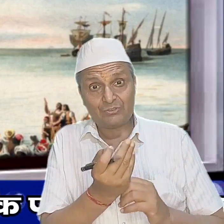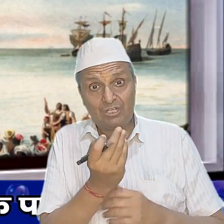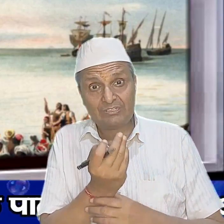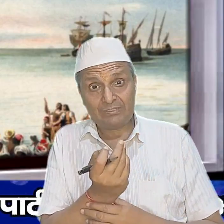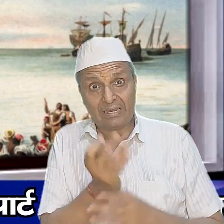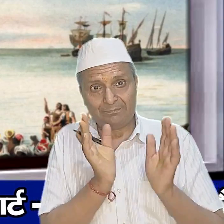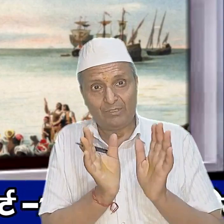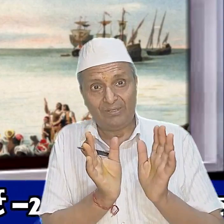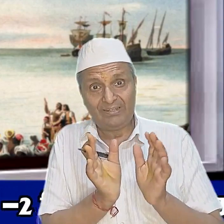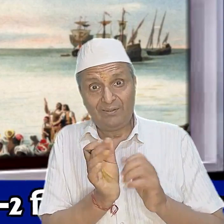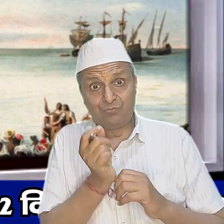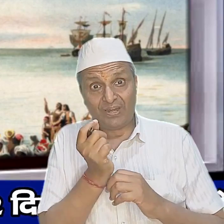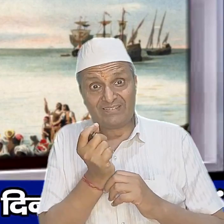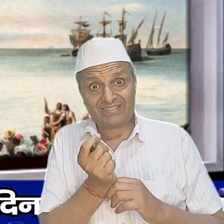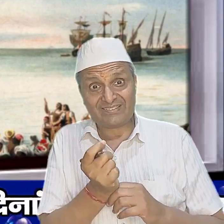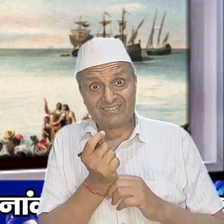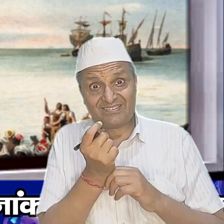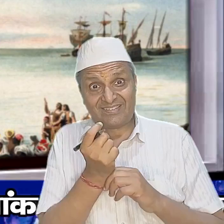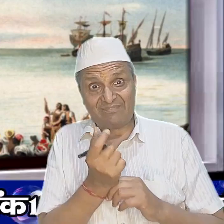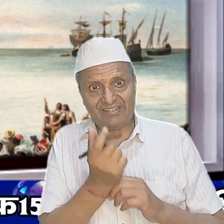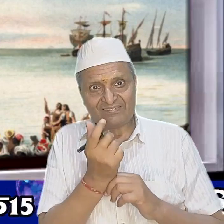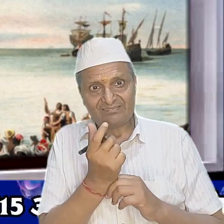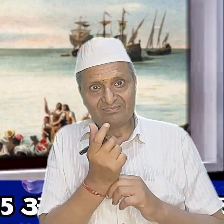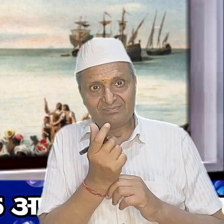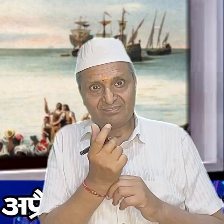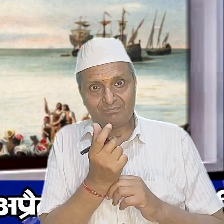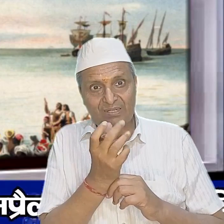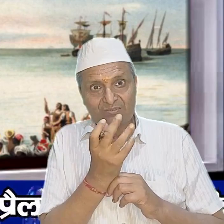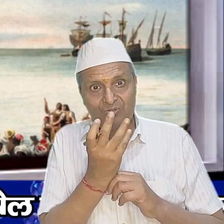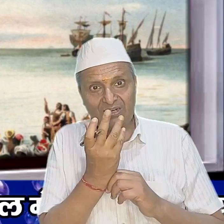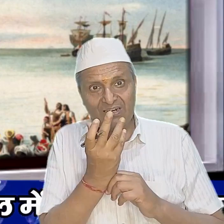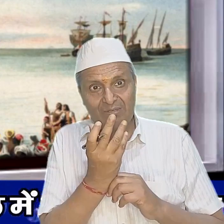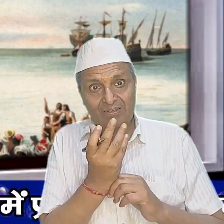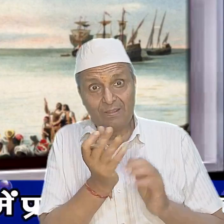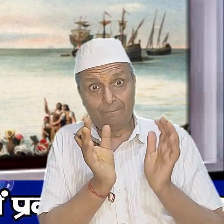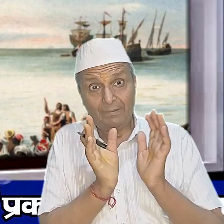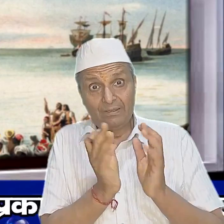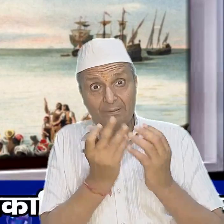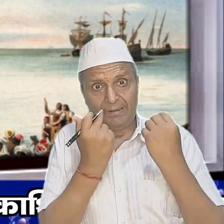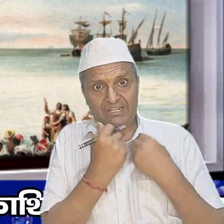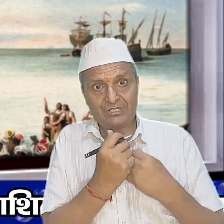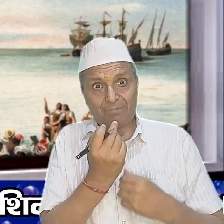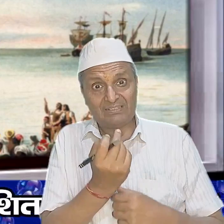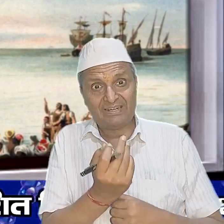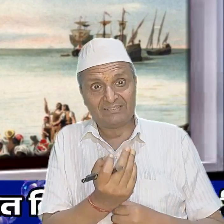450 साल पहले एक पुर्तगाली पादरी भारत आया था, 48 साल की इसकी जिंदगी थी,